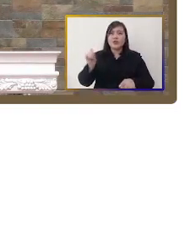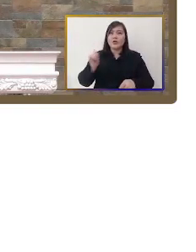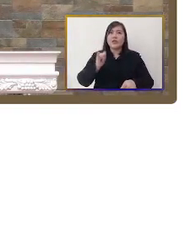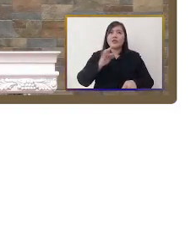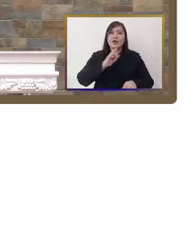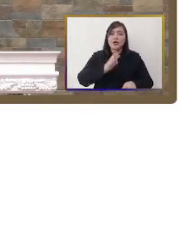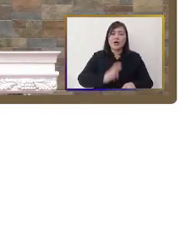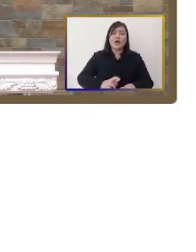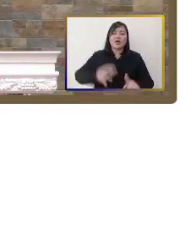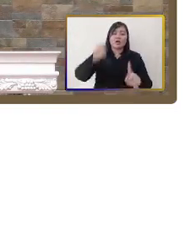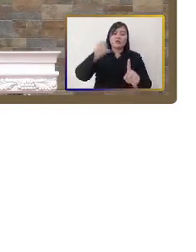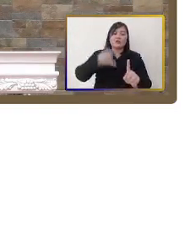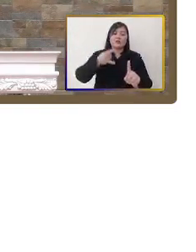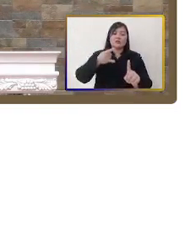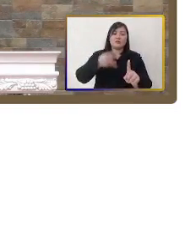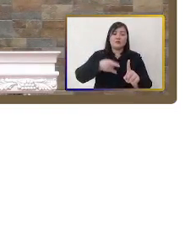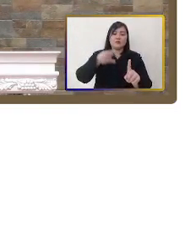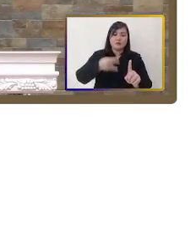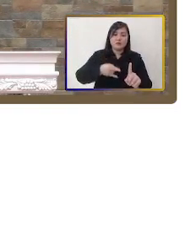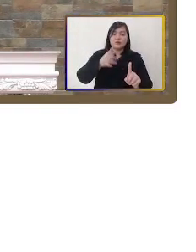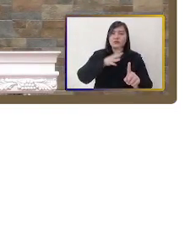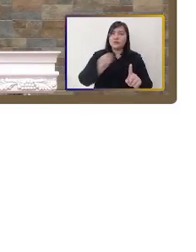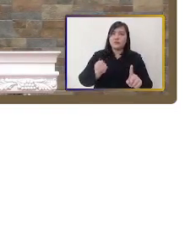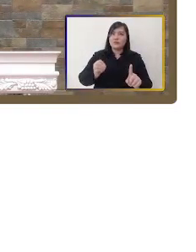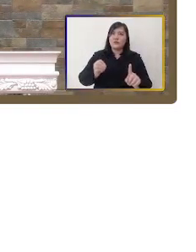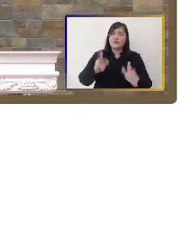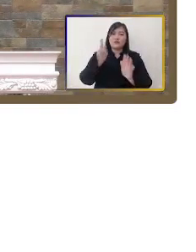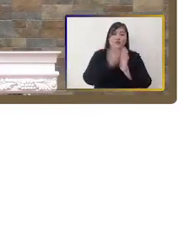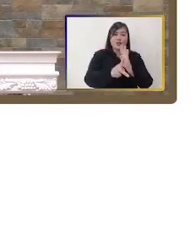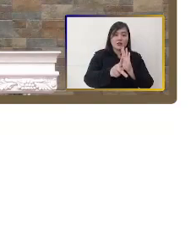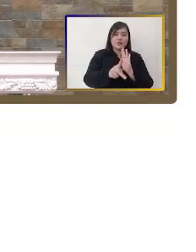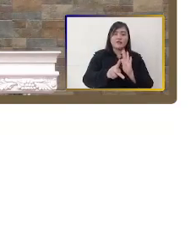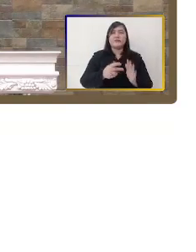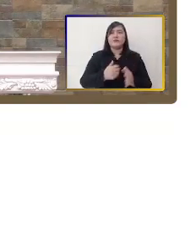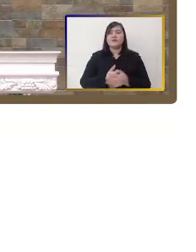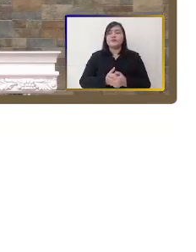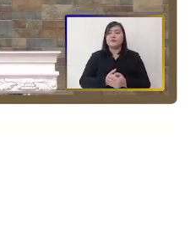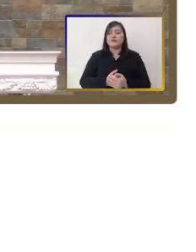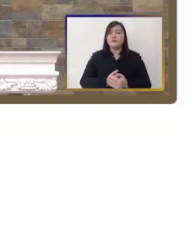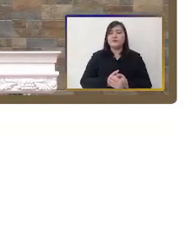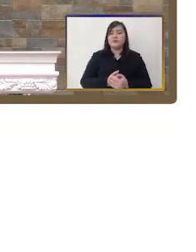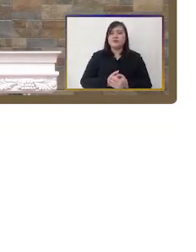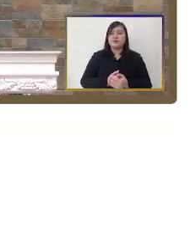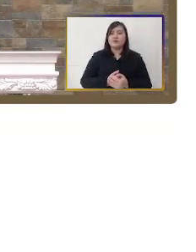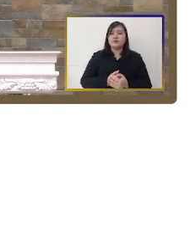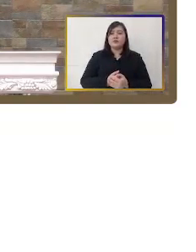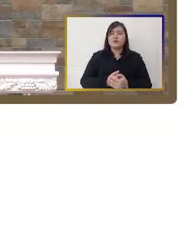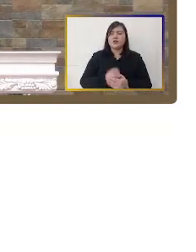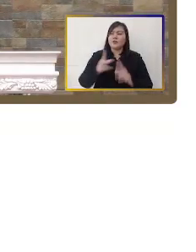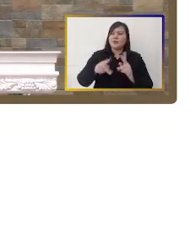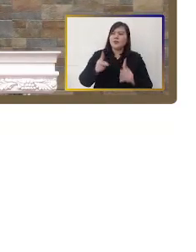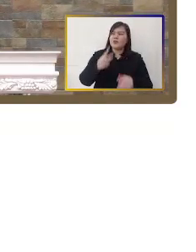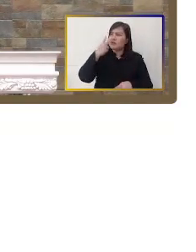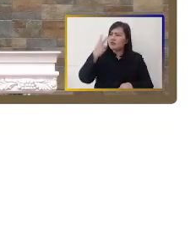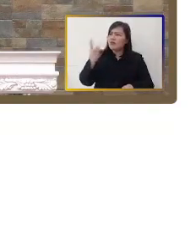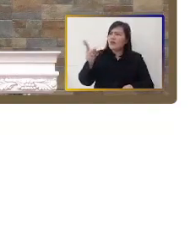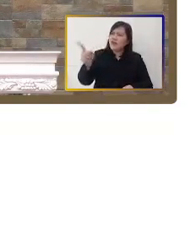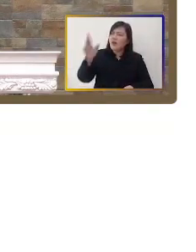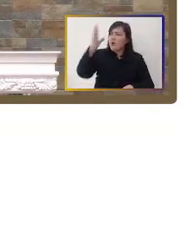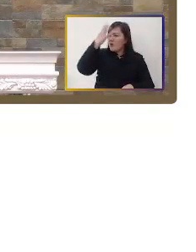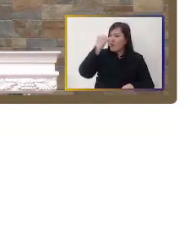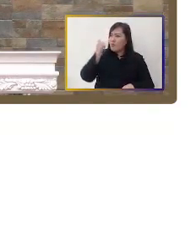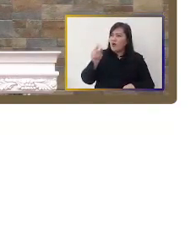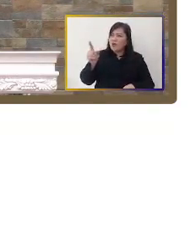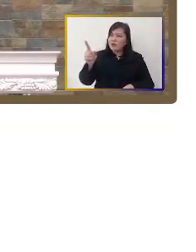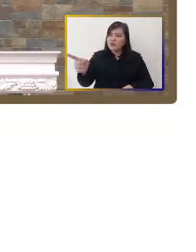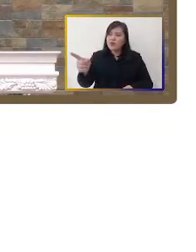ng kaisipan ang tao, sila nga siguro ang tama. Kasi bakit sila pa ang pinagpapapatay ng isang